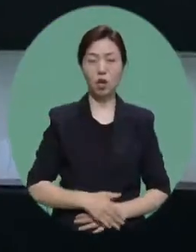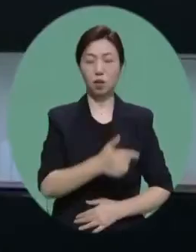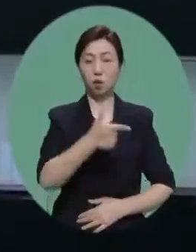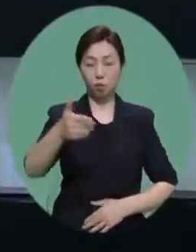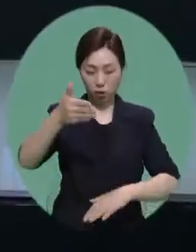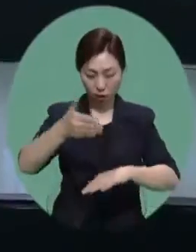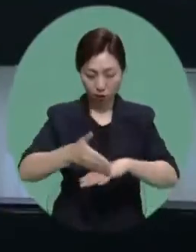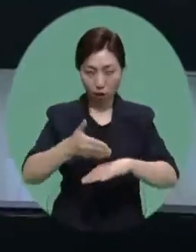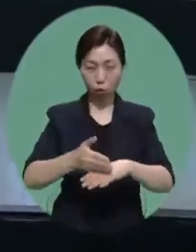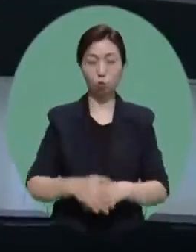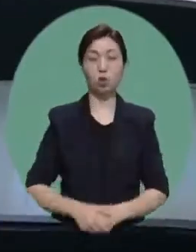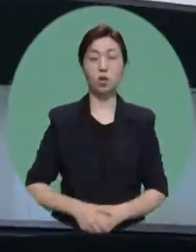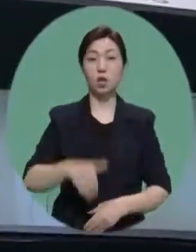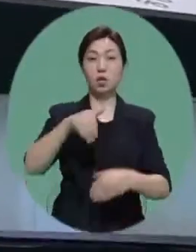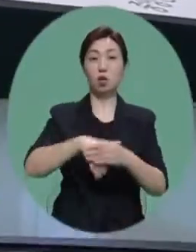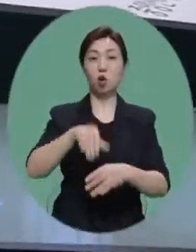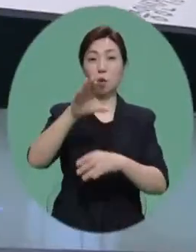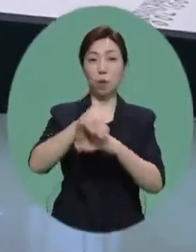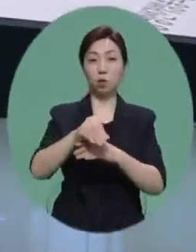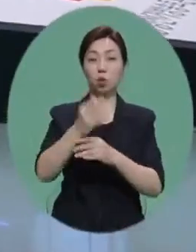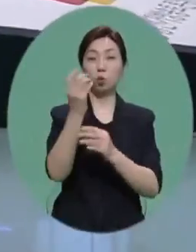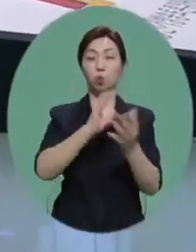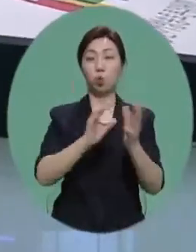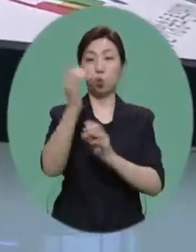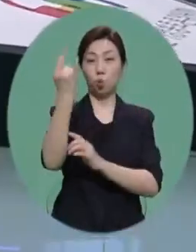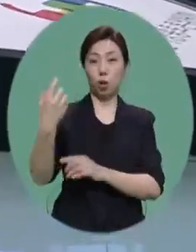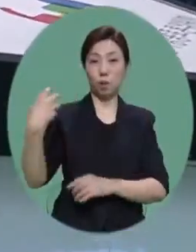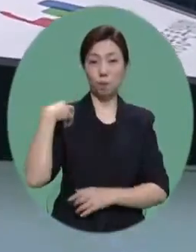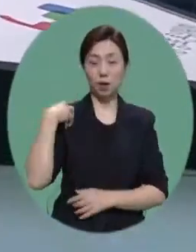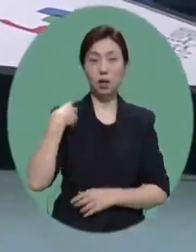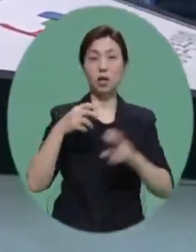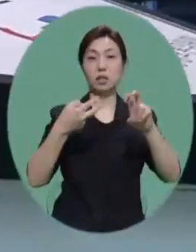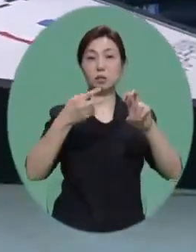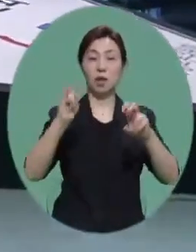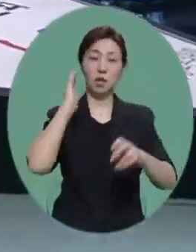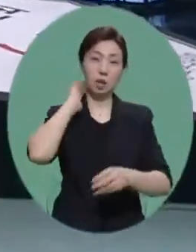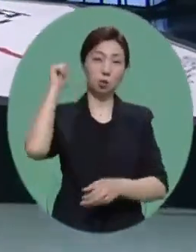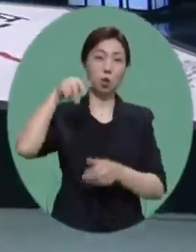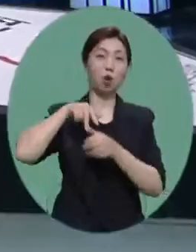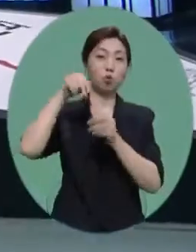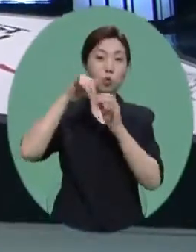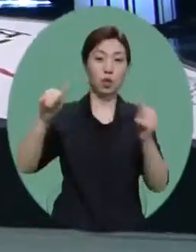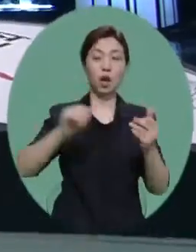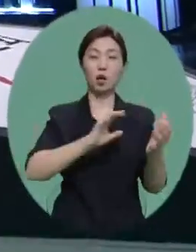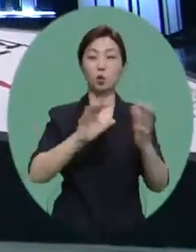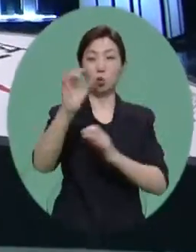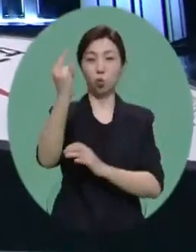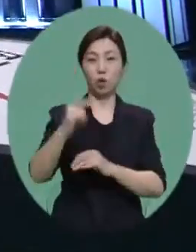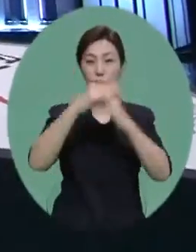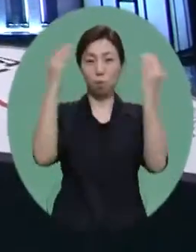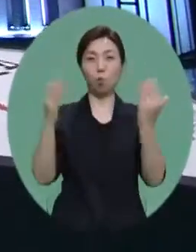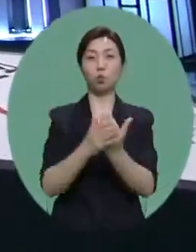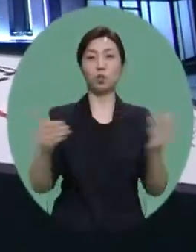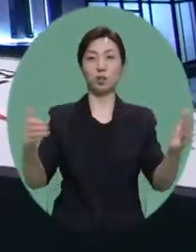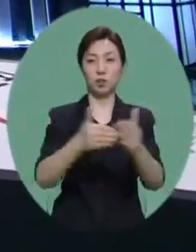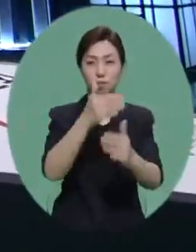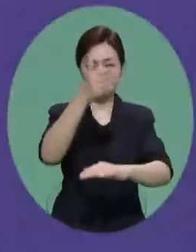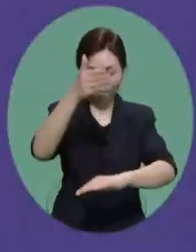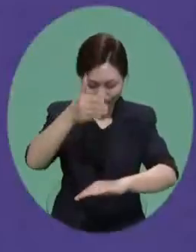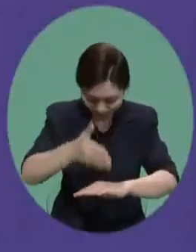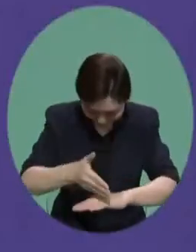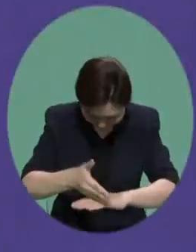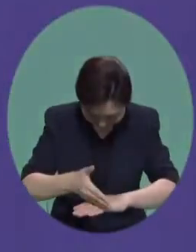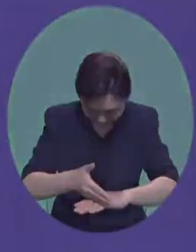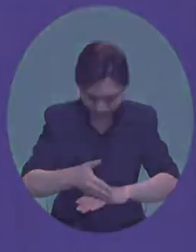감사드리구요 중앙 선거 방송 토로 위원회가 주관하는 제 20대 대통령 선 더 후보자 토론회에 여기서 모두 마치겠습니다 고맙습니다